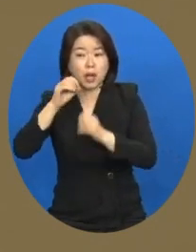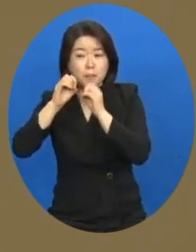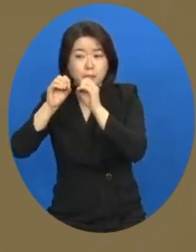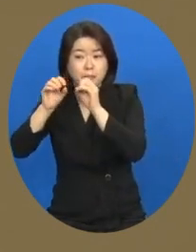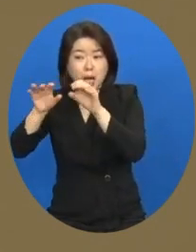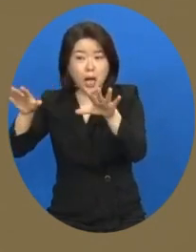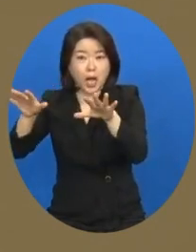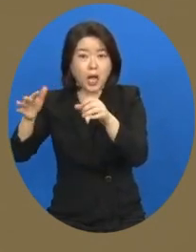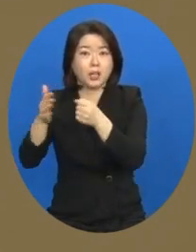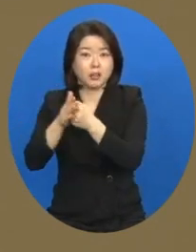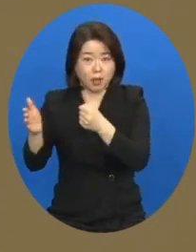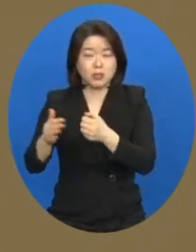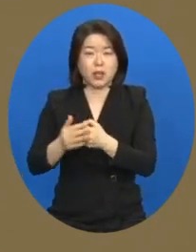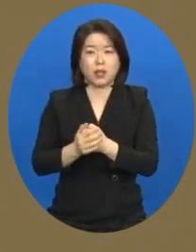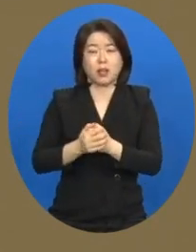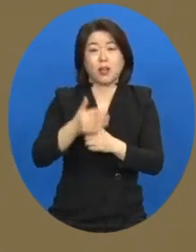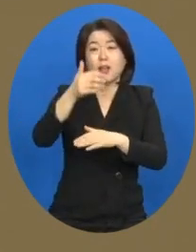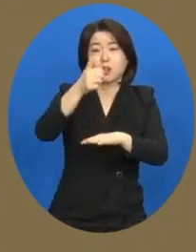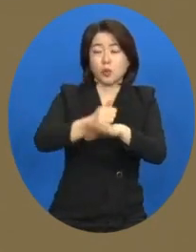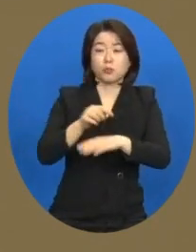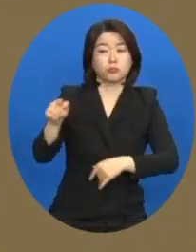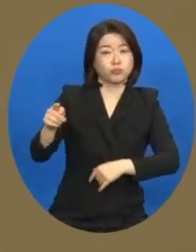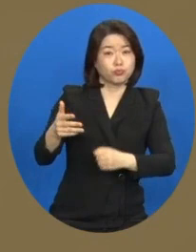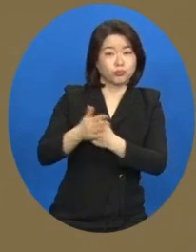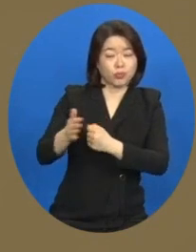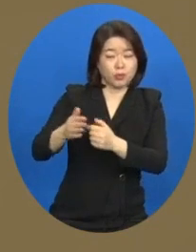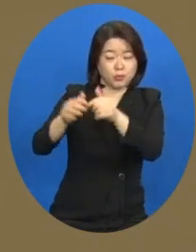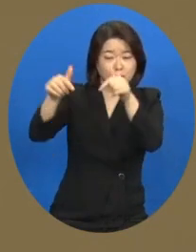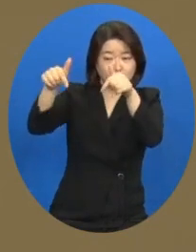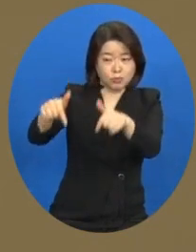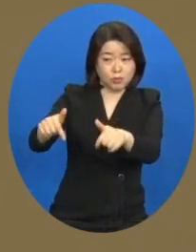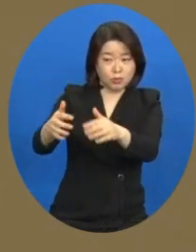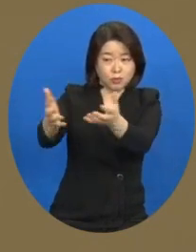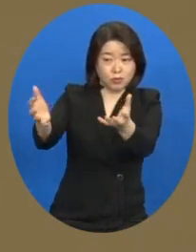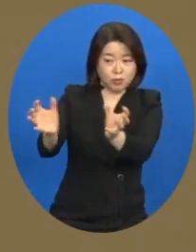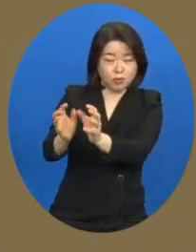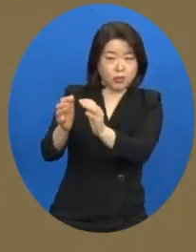때문에 결국은 그것 때문에 서쪽 지파 사람들이